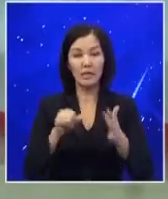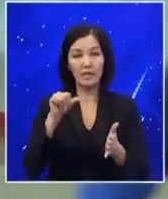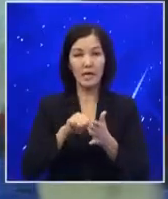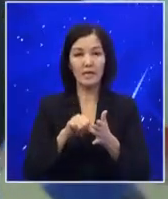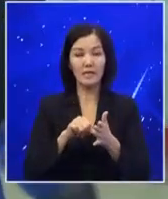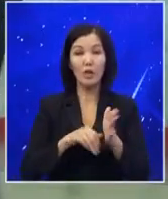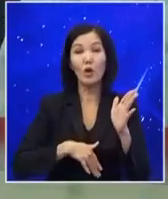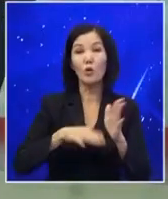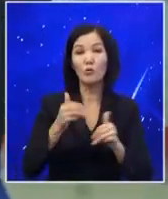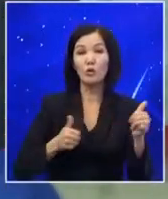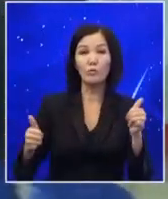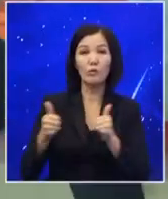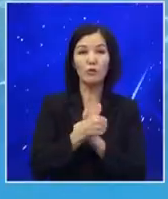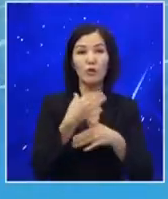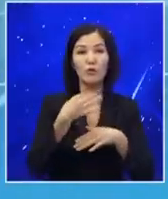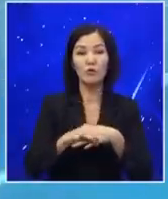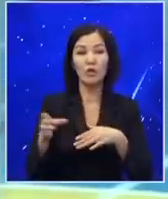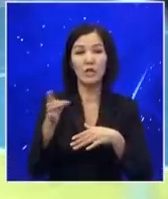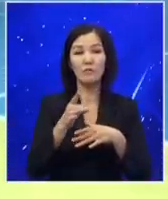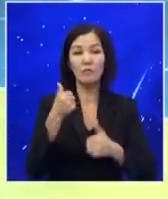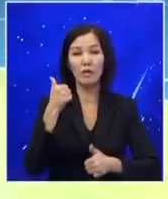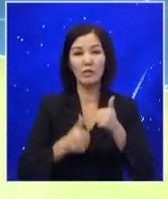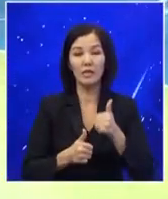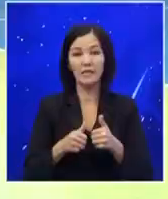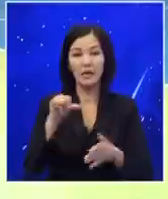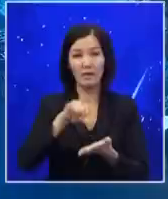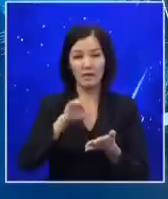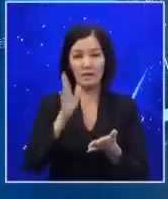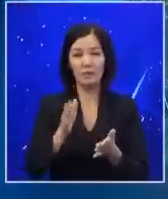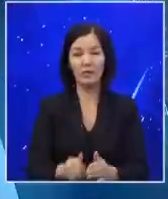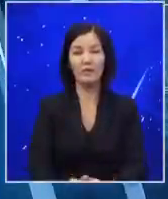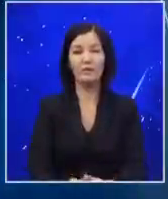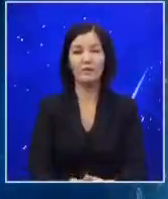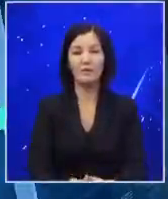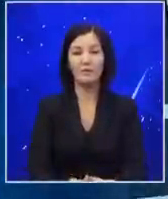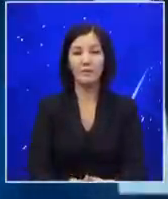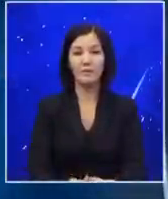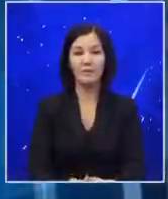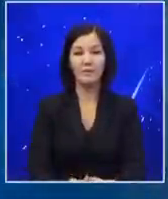Онда өздік шығып жатса, күзгі республика біріншілігінде бақ сынайтын болады.